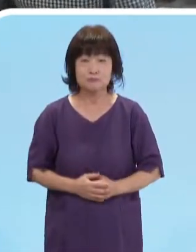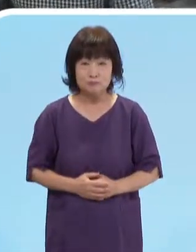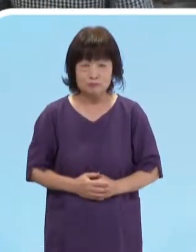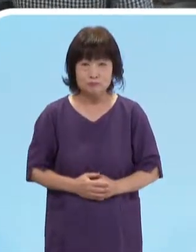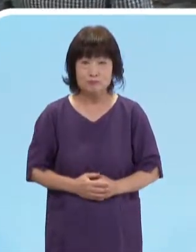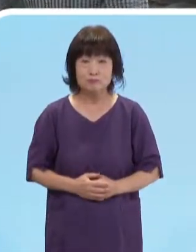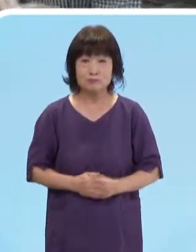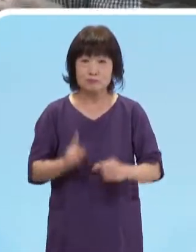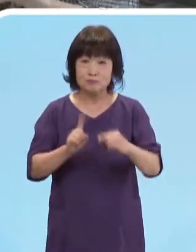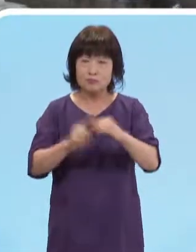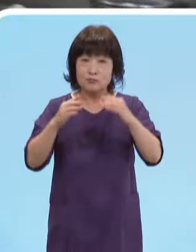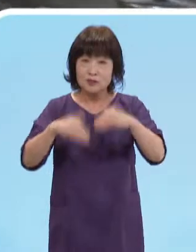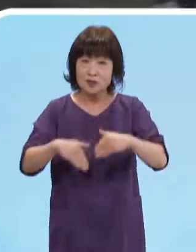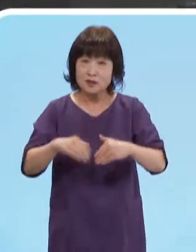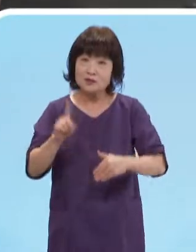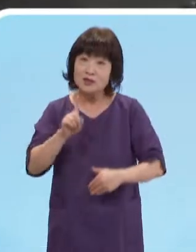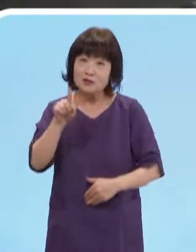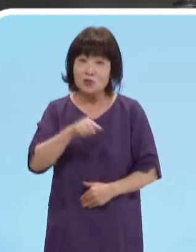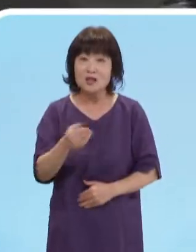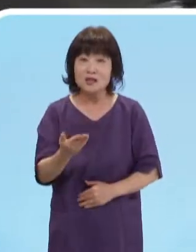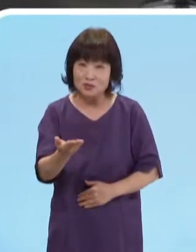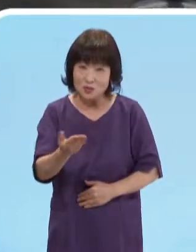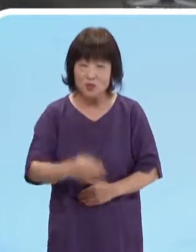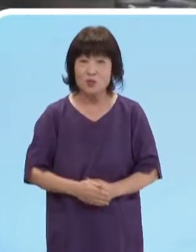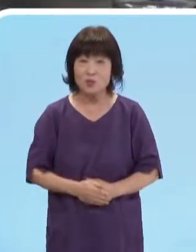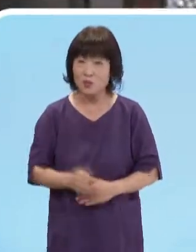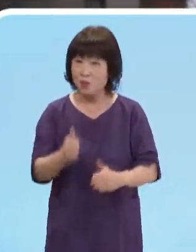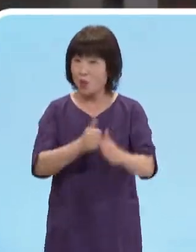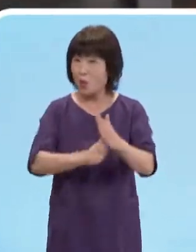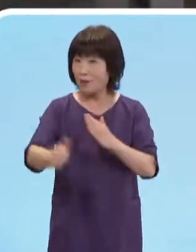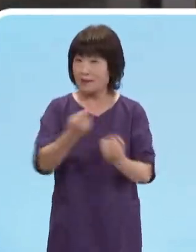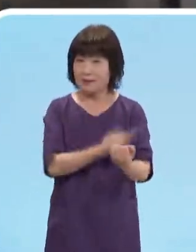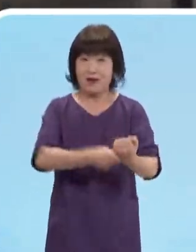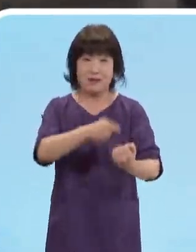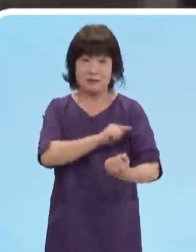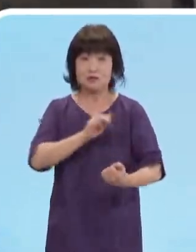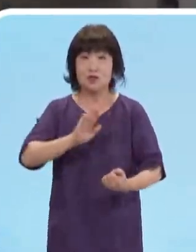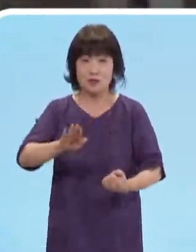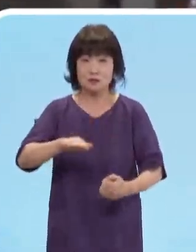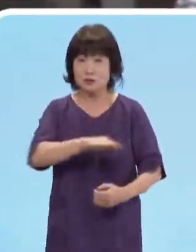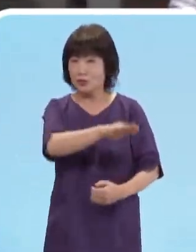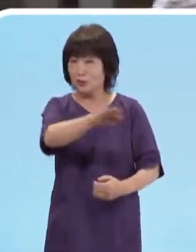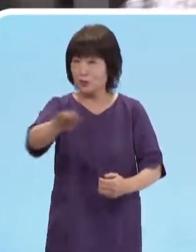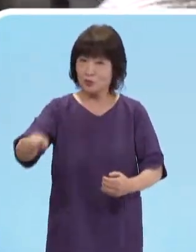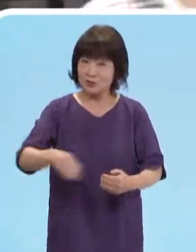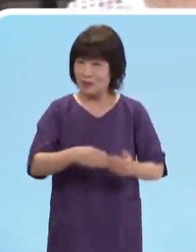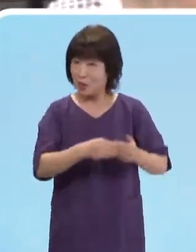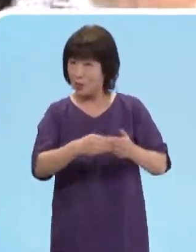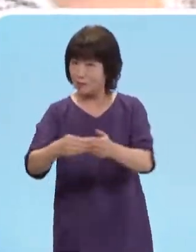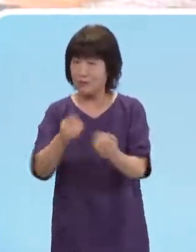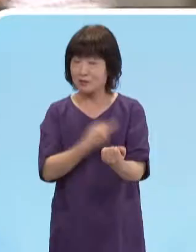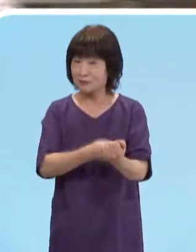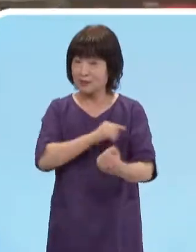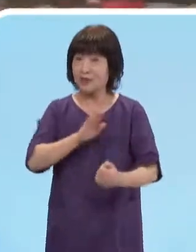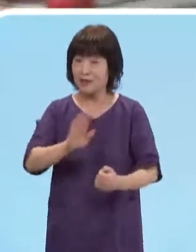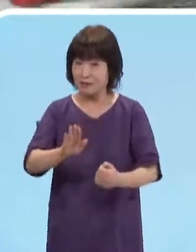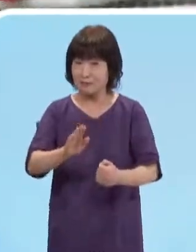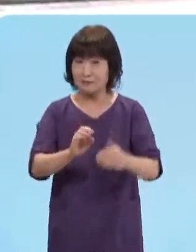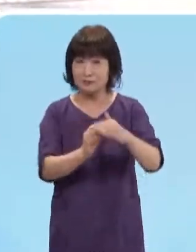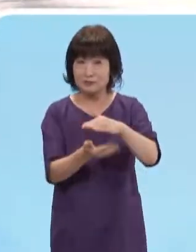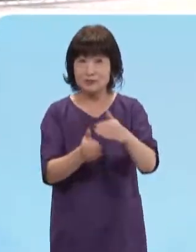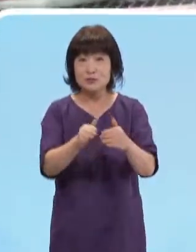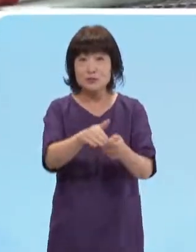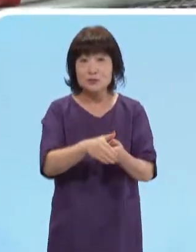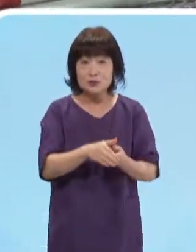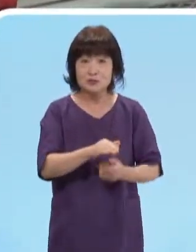中谷さんはどんな先輩ですか？ リーダーシップがあるなと、すごいみんなを引っ張る力が。 藤村さんはどうですか？ 藤